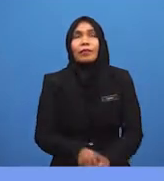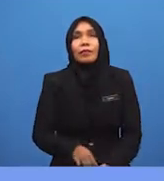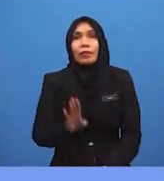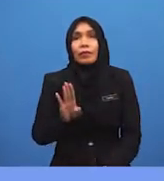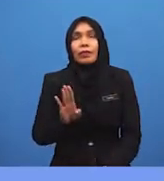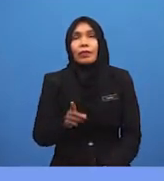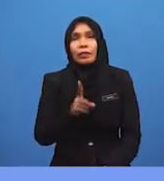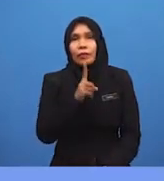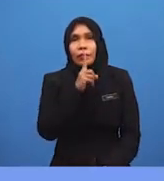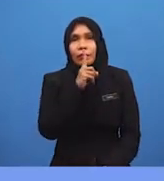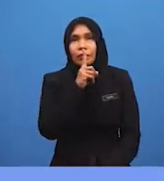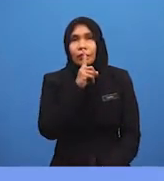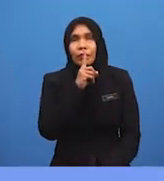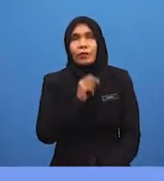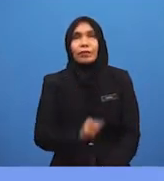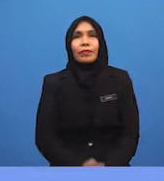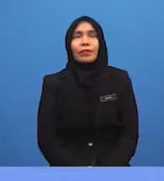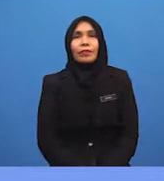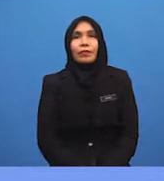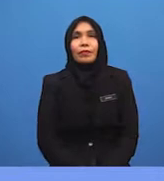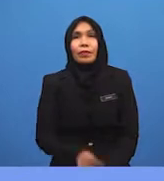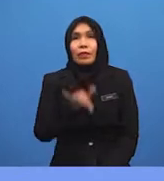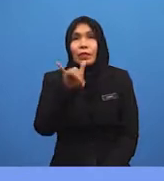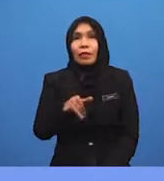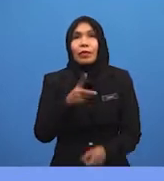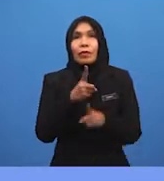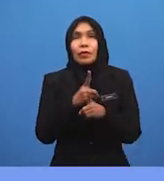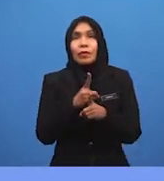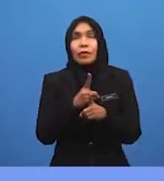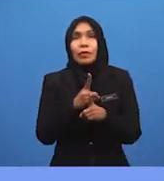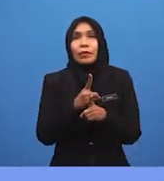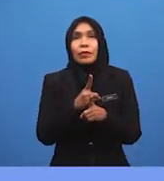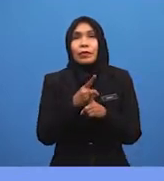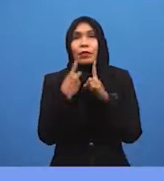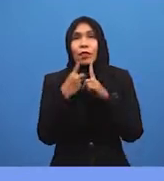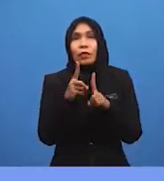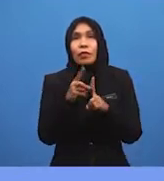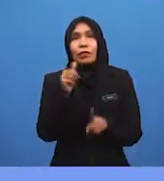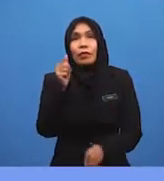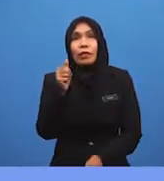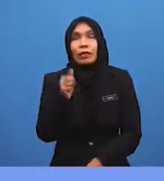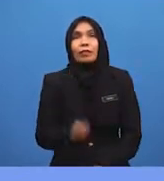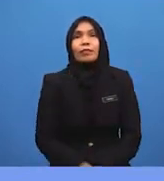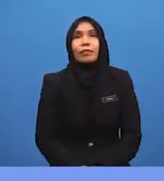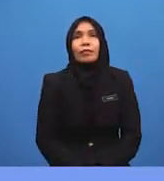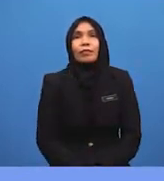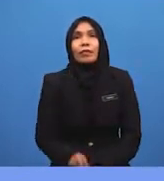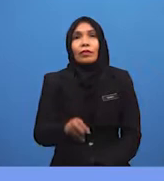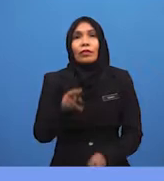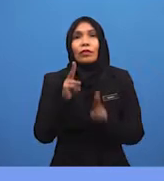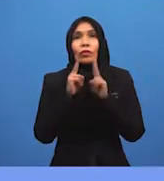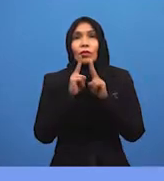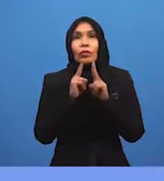B. Mendiamkan diri. Ya, betul murid-murid. Jawapannya A.